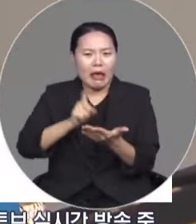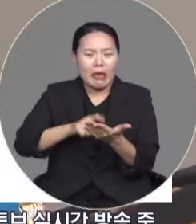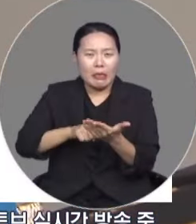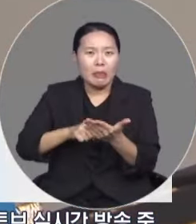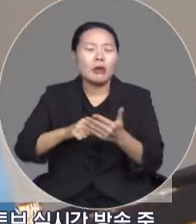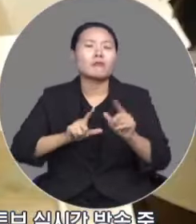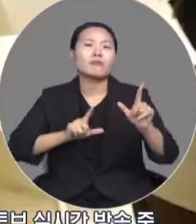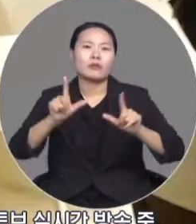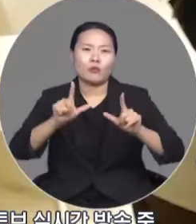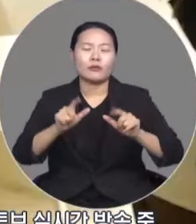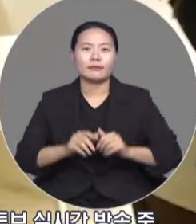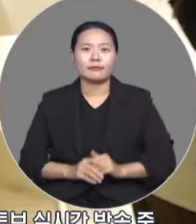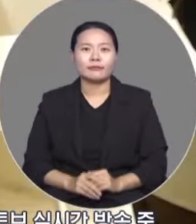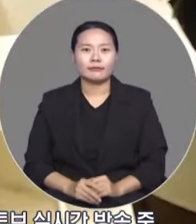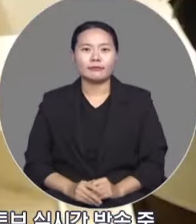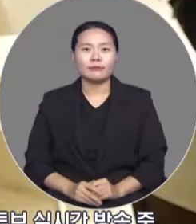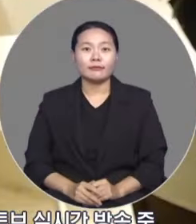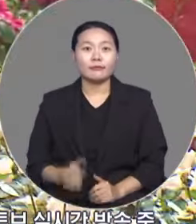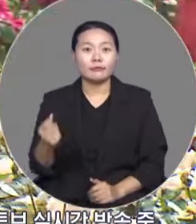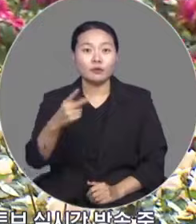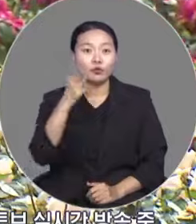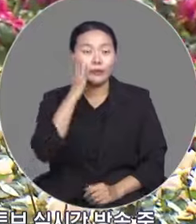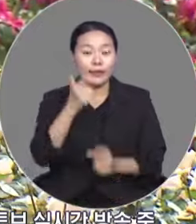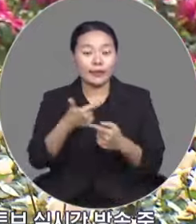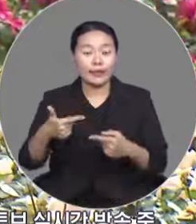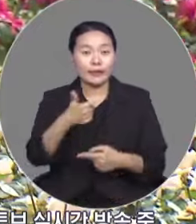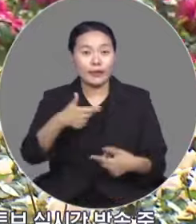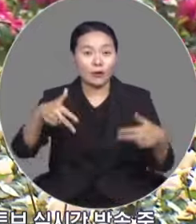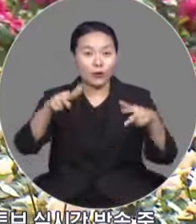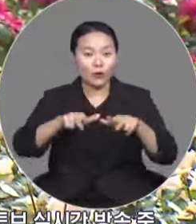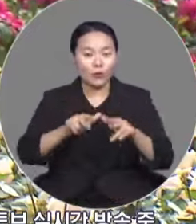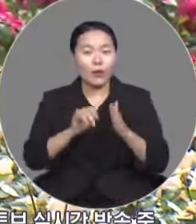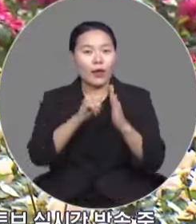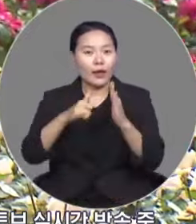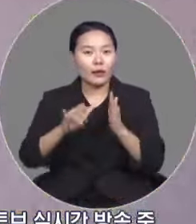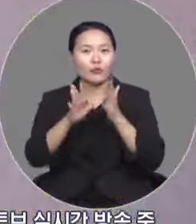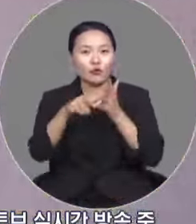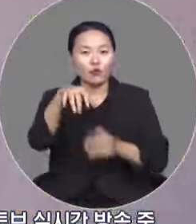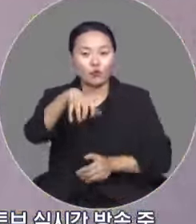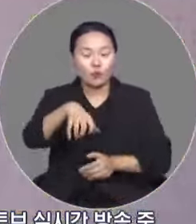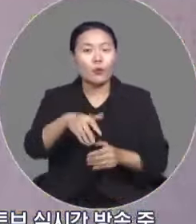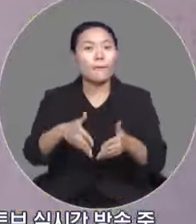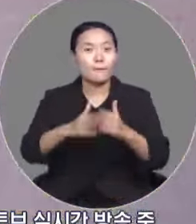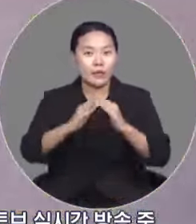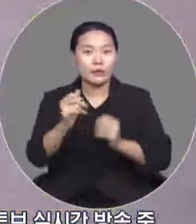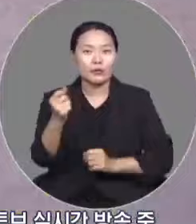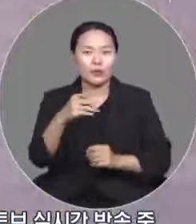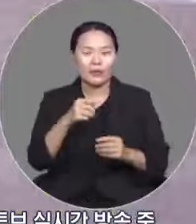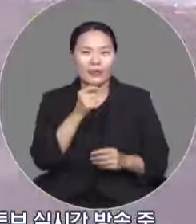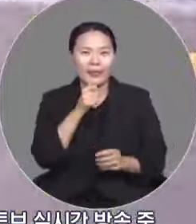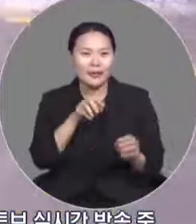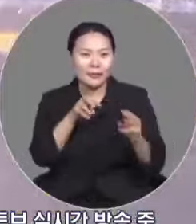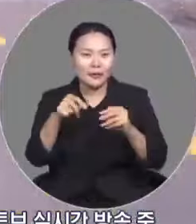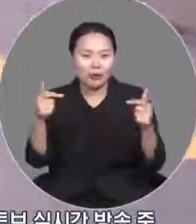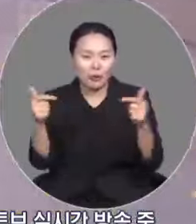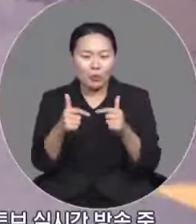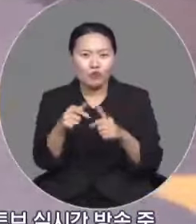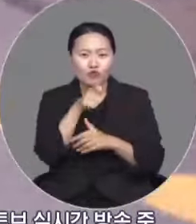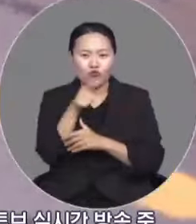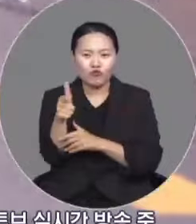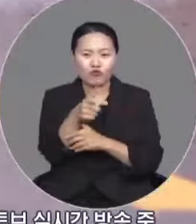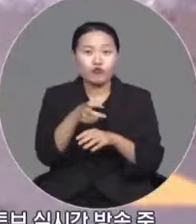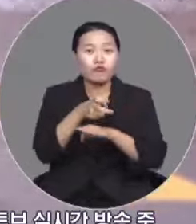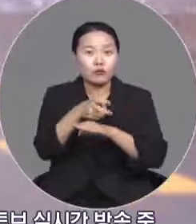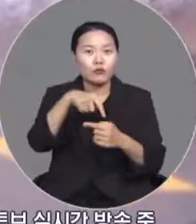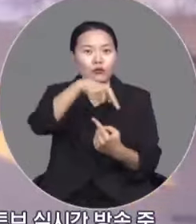시급성을 요하는 사업들입니다. 또 울산대공원 가족 소풍 공간 조성 설계와 미세먼지 저감 살수 차량